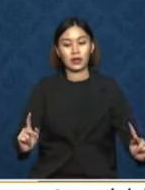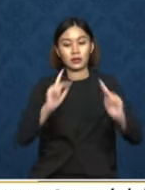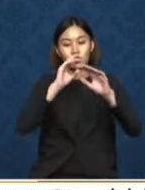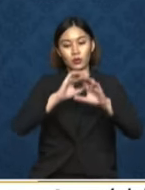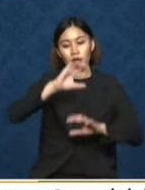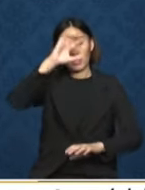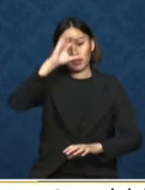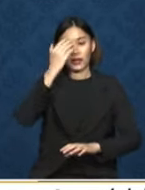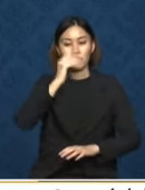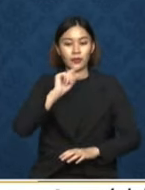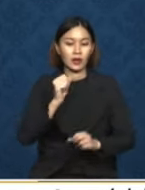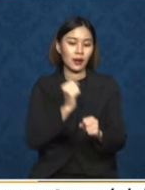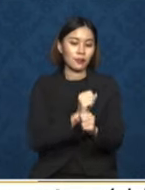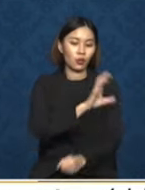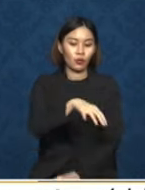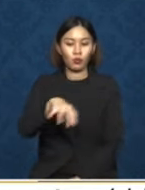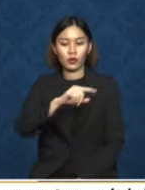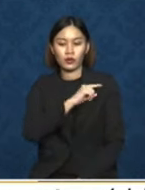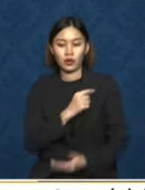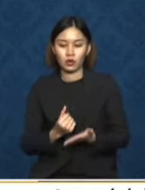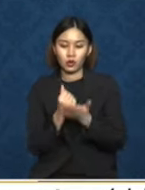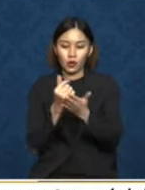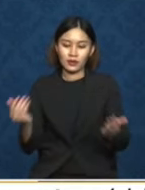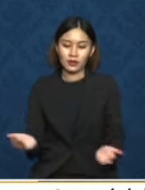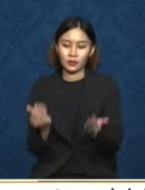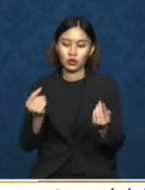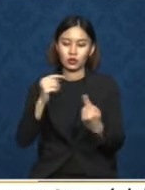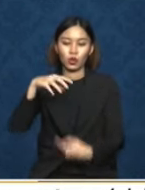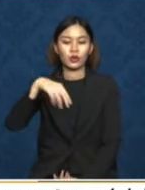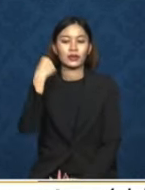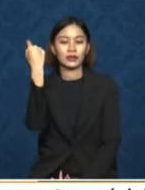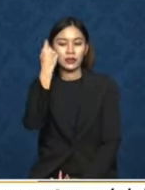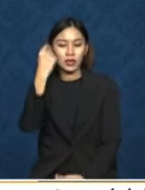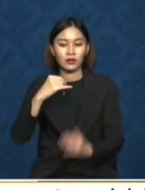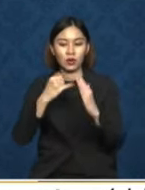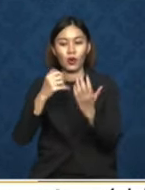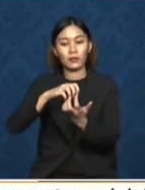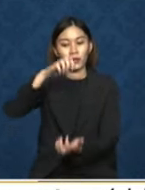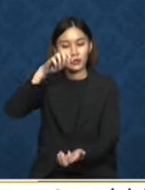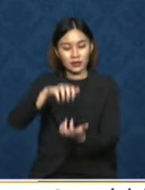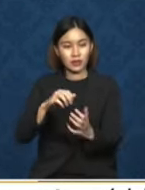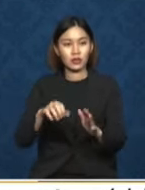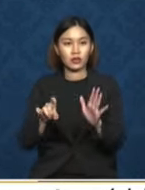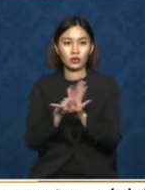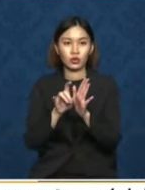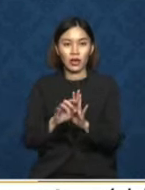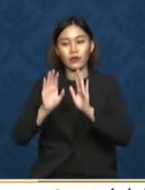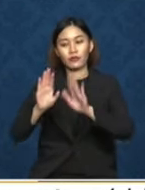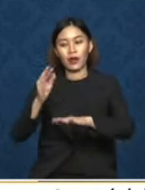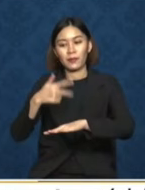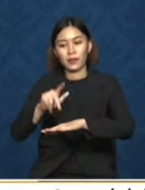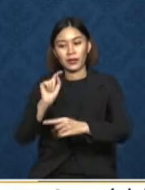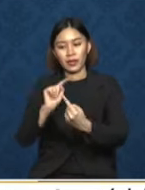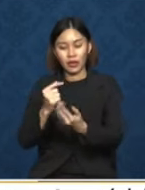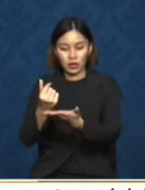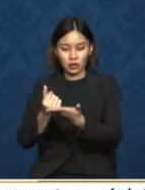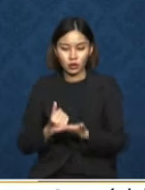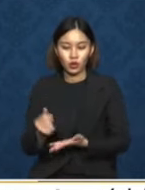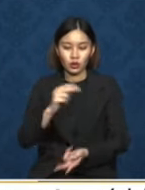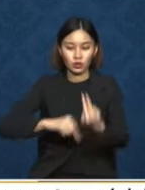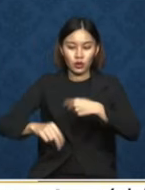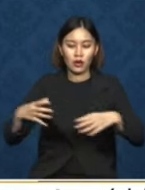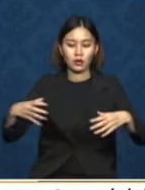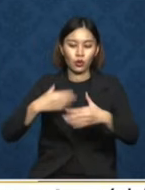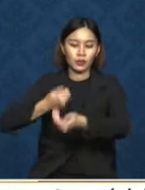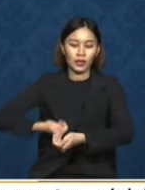งมาตไยหนวยงานทเกี่ยวข้องส่งเสริมกทองเที่ยวในจวพจิตด้วยครับและสุดท้าย ผมขอฝากท่านพระทาน ช่วยดูเลย พี่น้อง